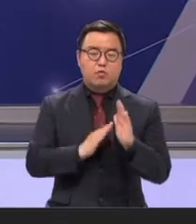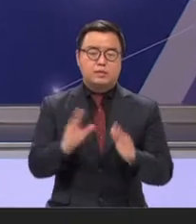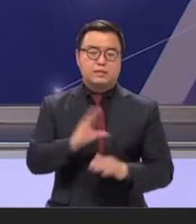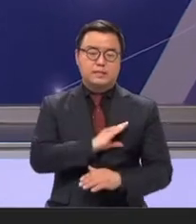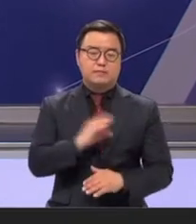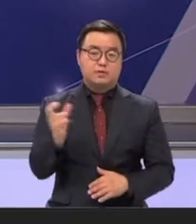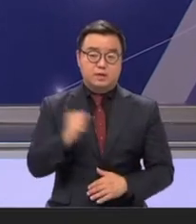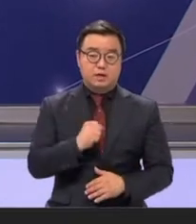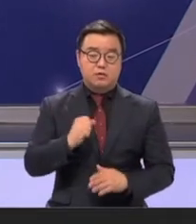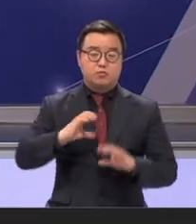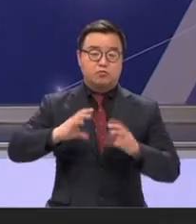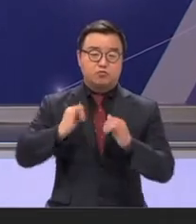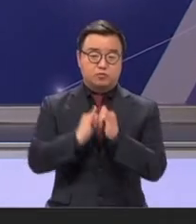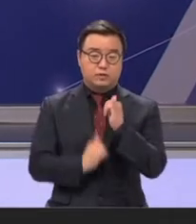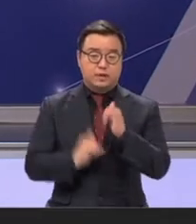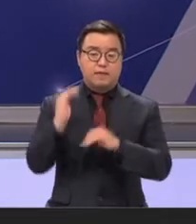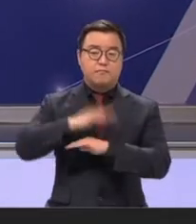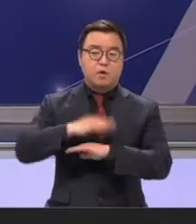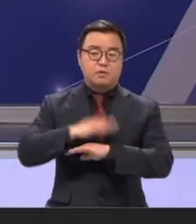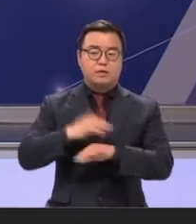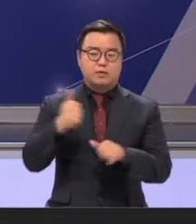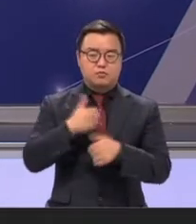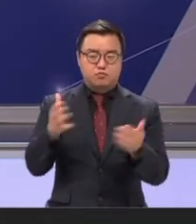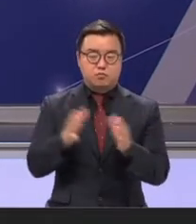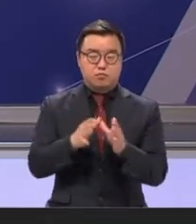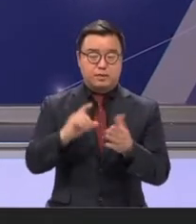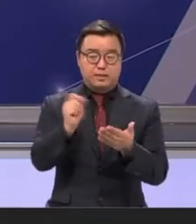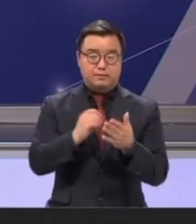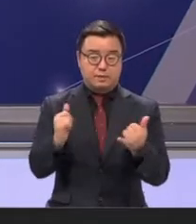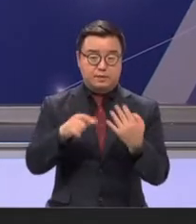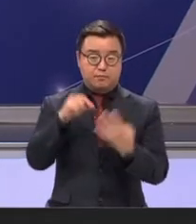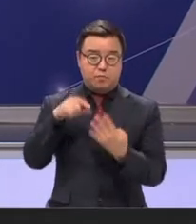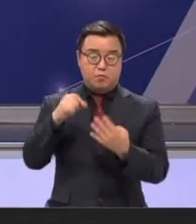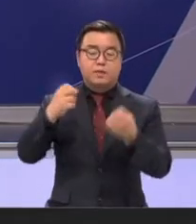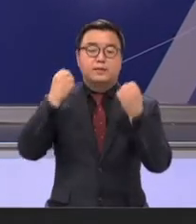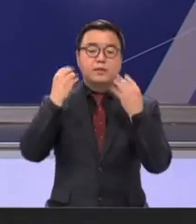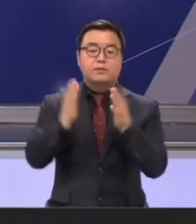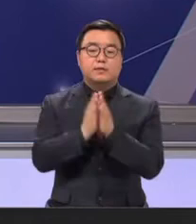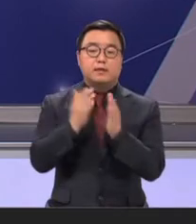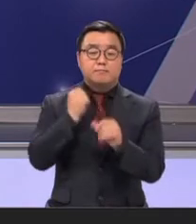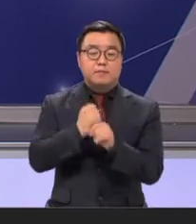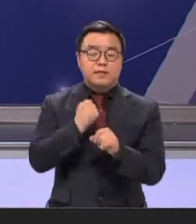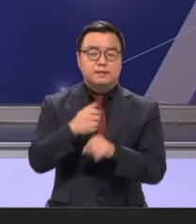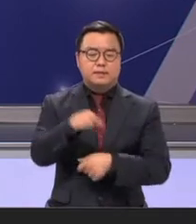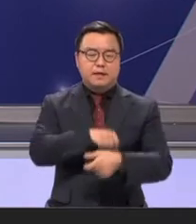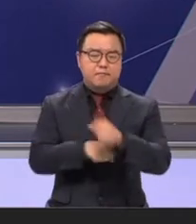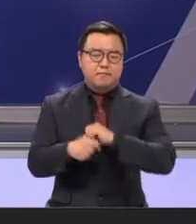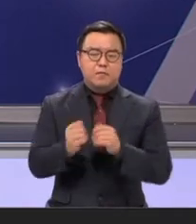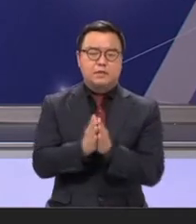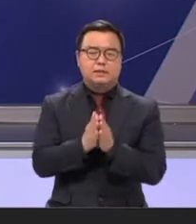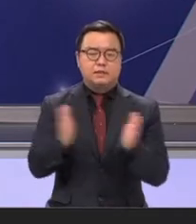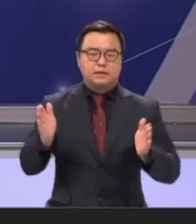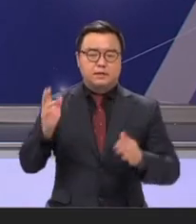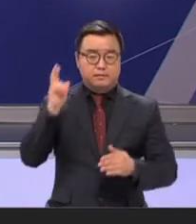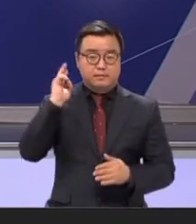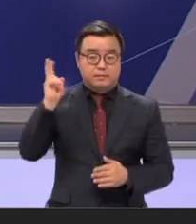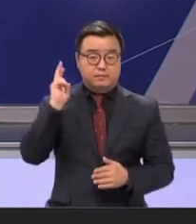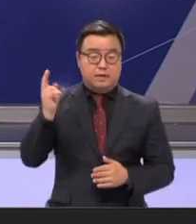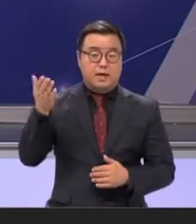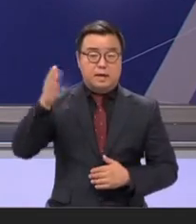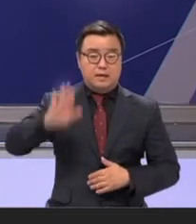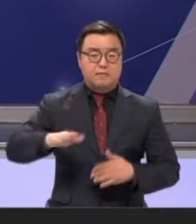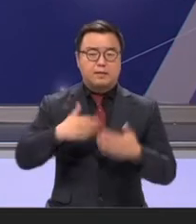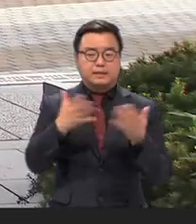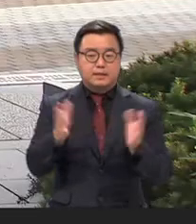또 국사편찬위원회는 집필진을 꾸려서 새로운 역사교과서 개발에 박차를 가할 계획입니다. 하지만 당장